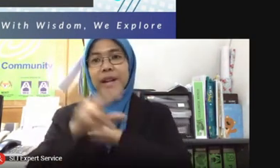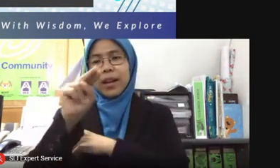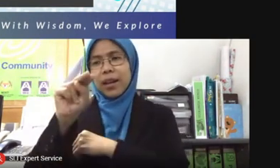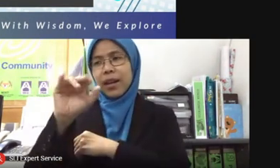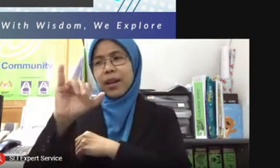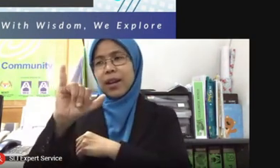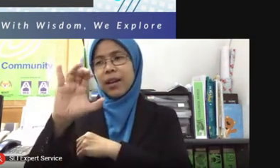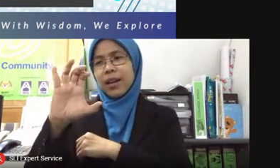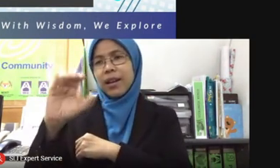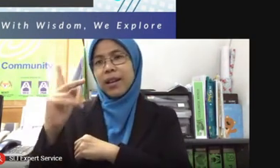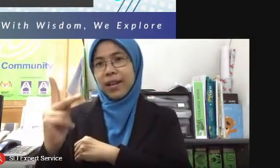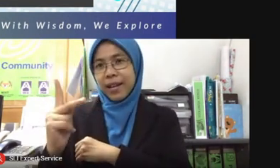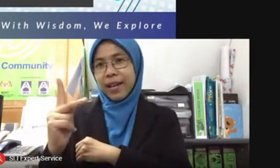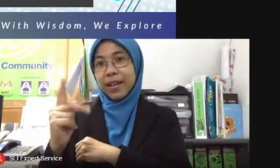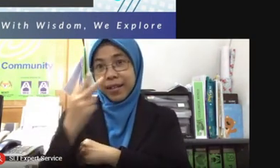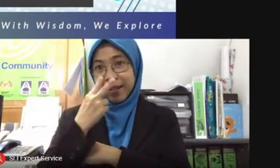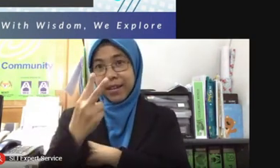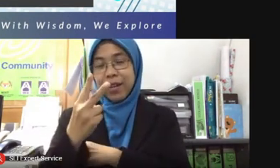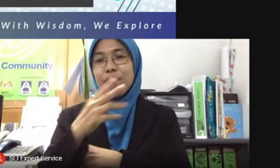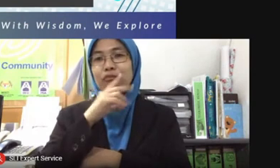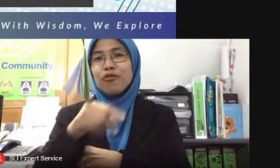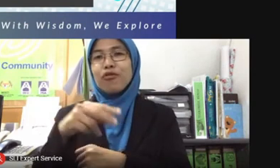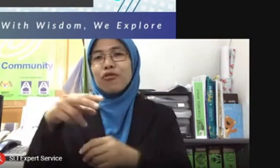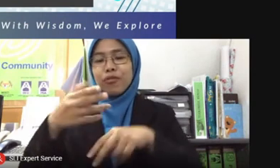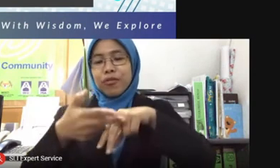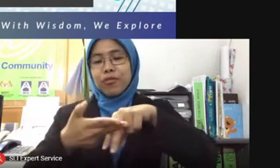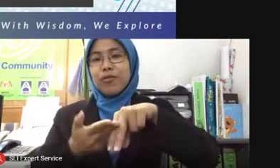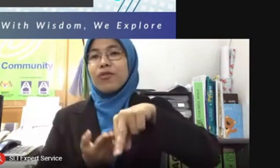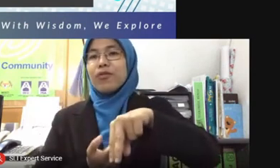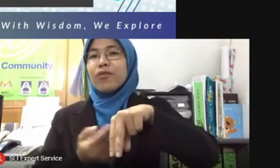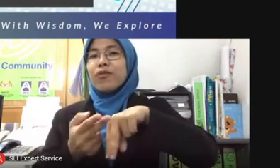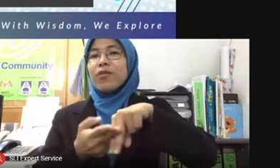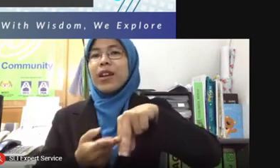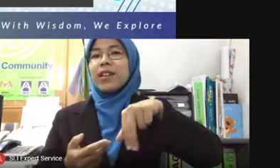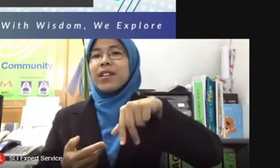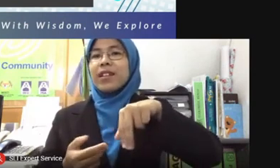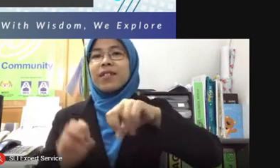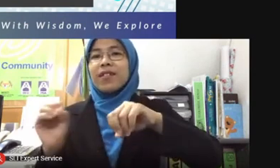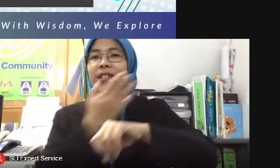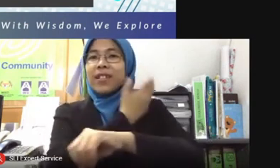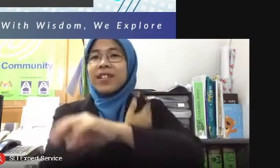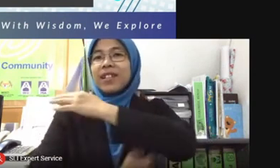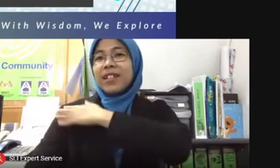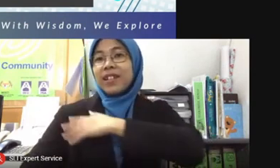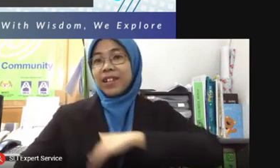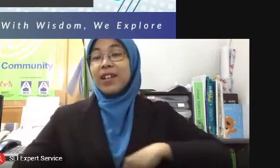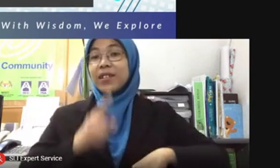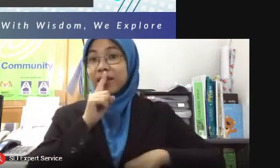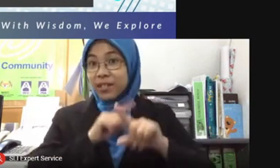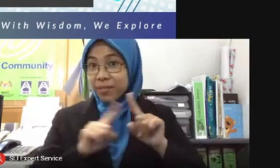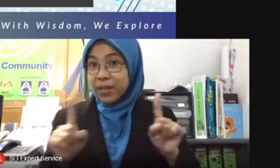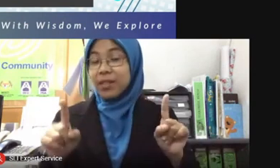Kalau Puan Nana pernah tengok Nick yang tiada anggota kaki dan juga tangan. Betul. Tapi